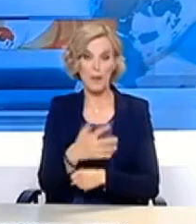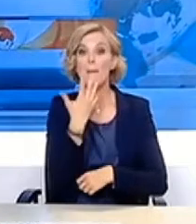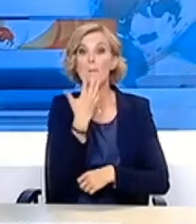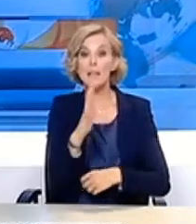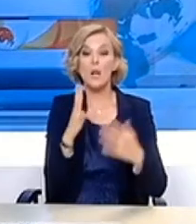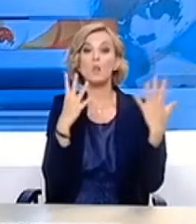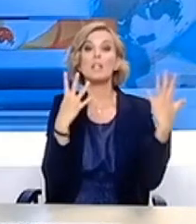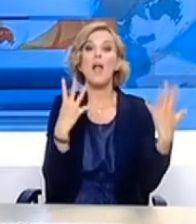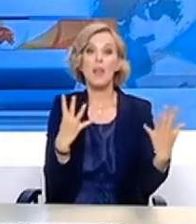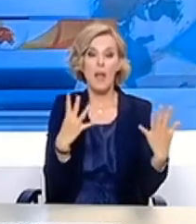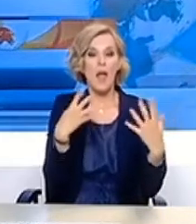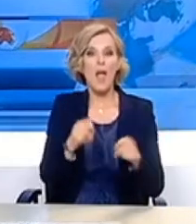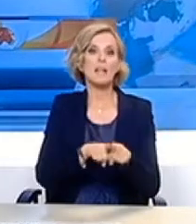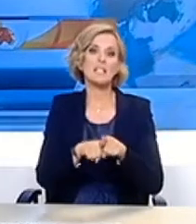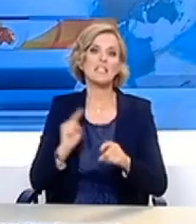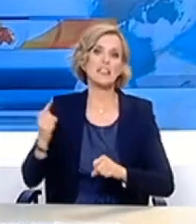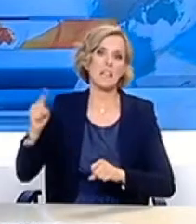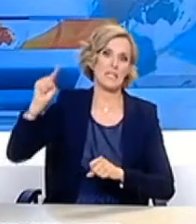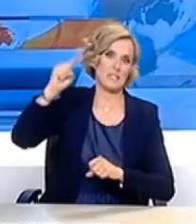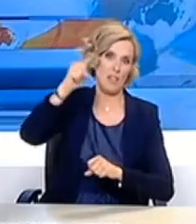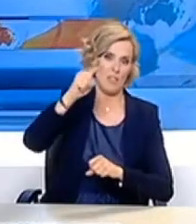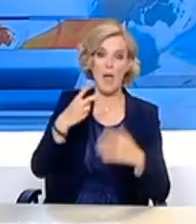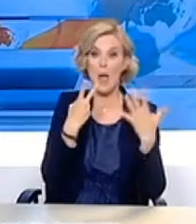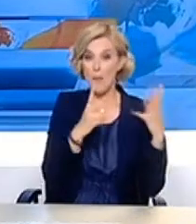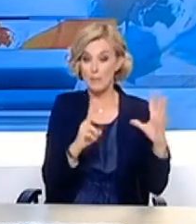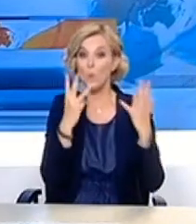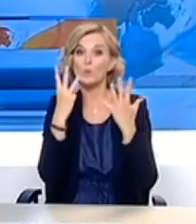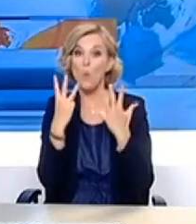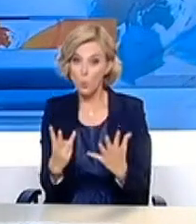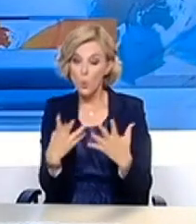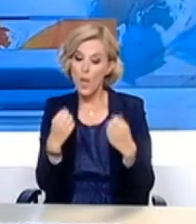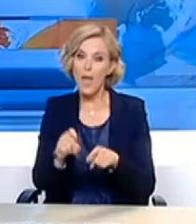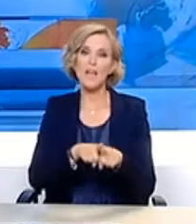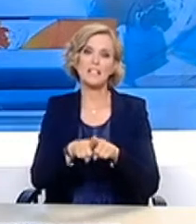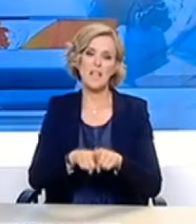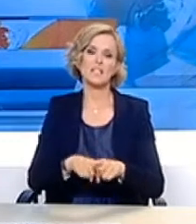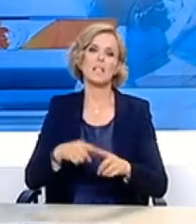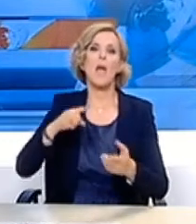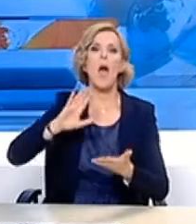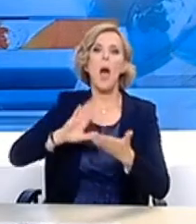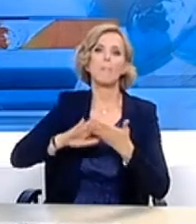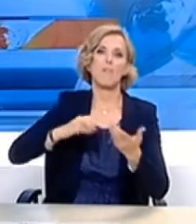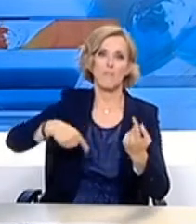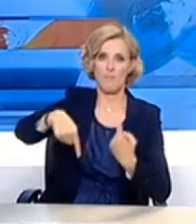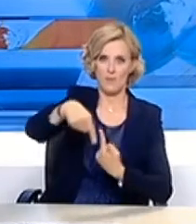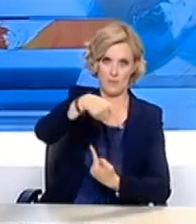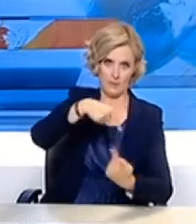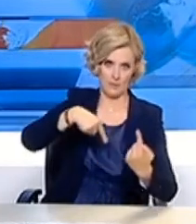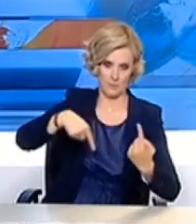509 θεωρούνται σχετιζόμενα με ταξίδια από το εξωτερικό και 708 είναι σχετιζόμενα με ήδη γνωστό κρούσμα.